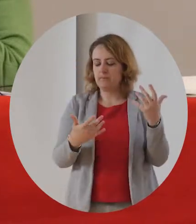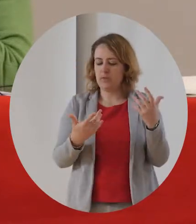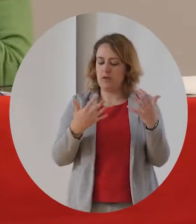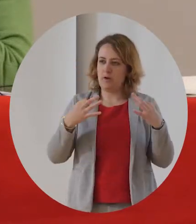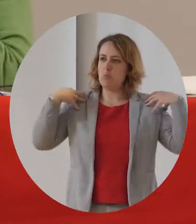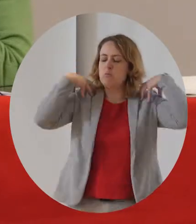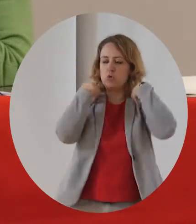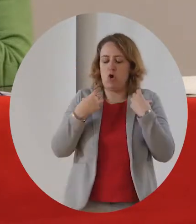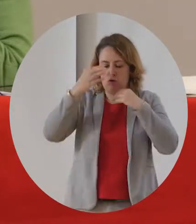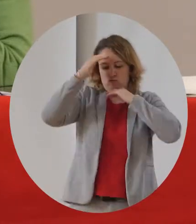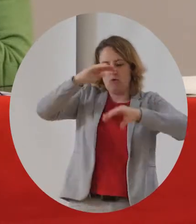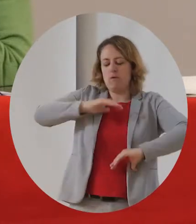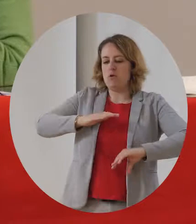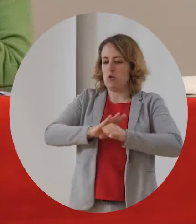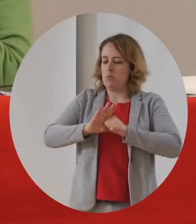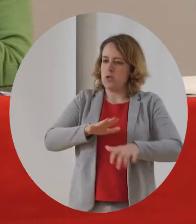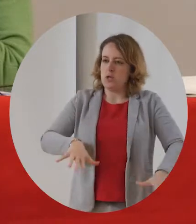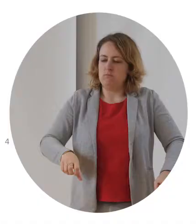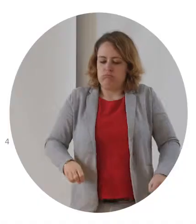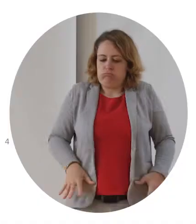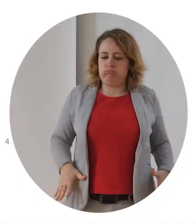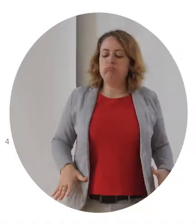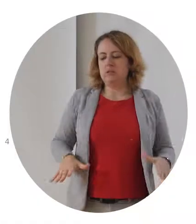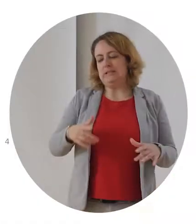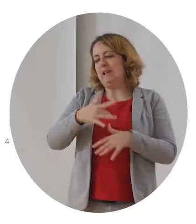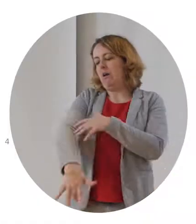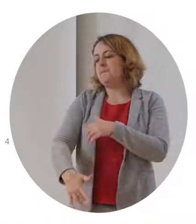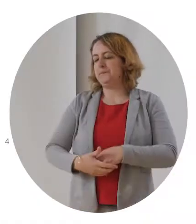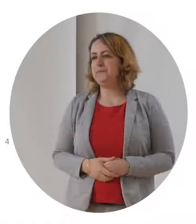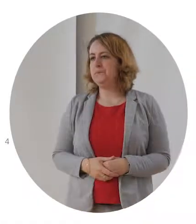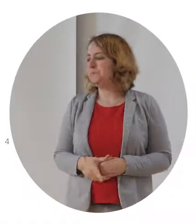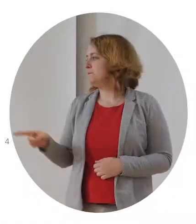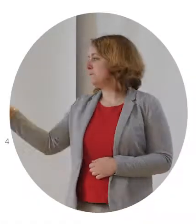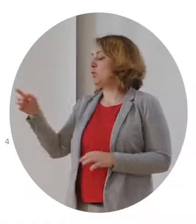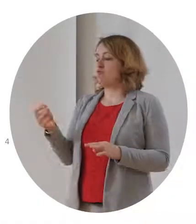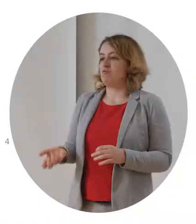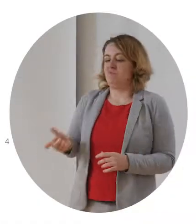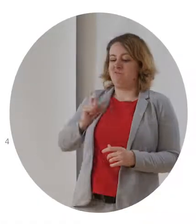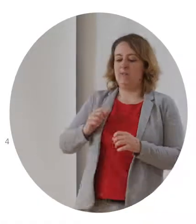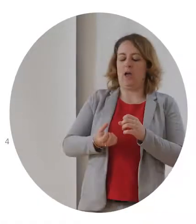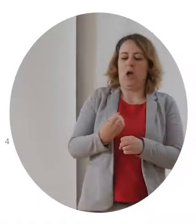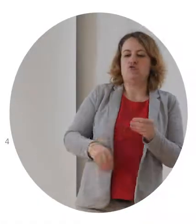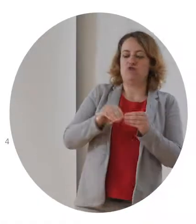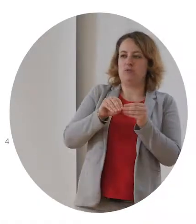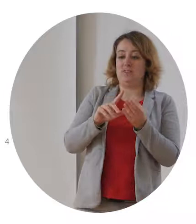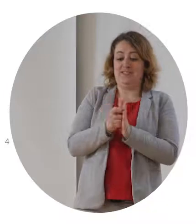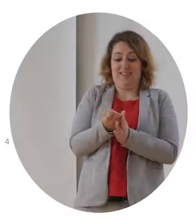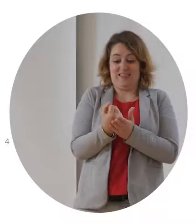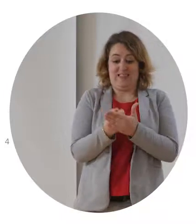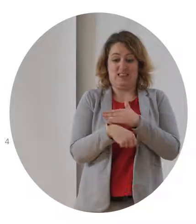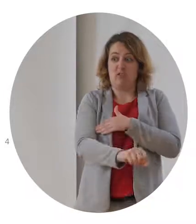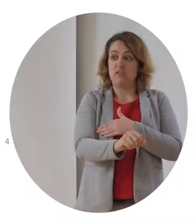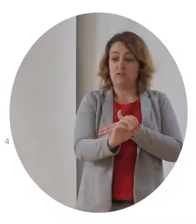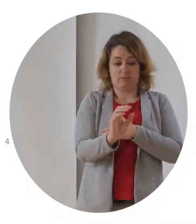moteur en toute confiance et en toute sécurité. Et il faut peut-être aussi ajouter qu'effectivement, dès la naissance, le bébé